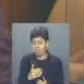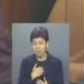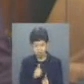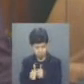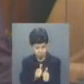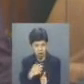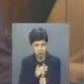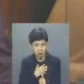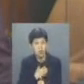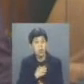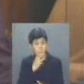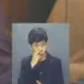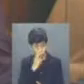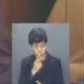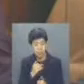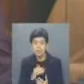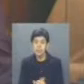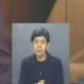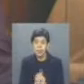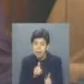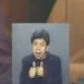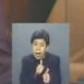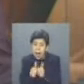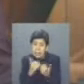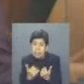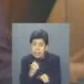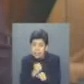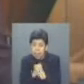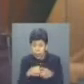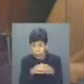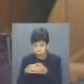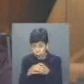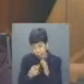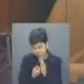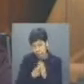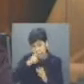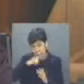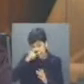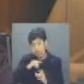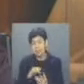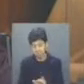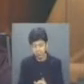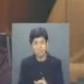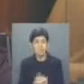เราจะไปติดตามความคืบหน้าของการแข่งขันนี้และทีมนักแกะสลักชาวไทยนี้จากคุณในที่นี่รายละ